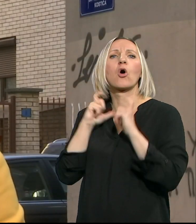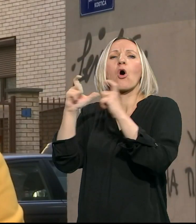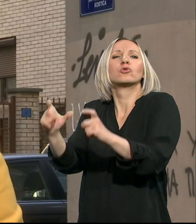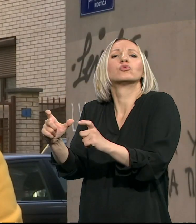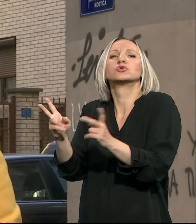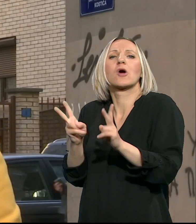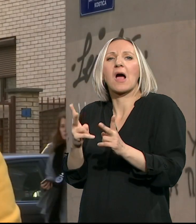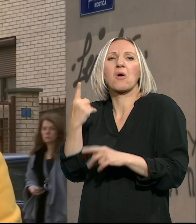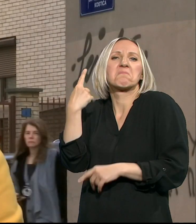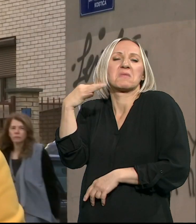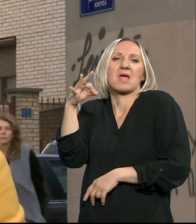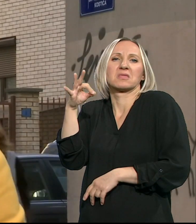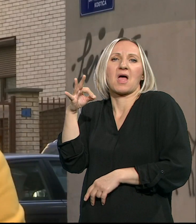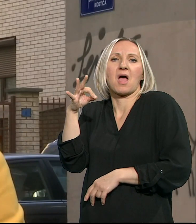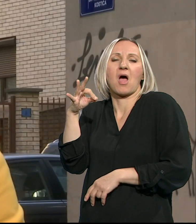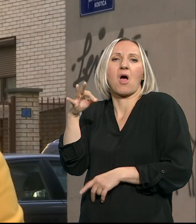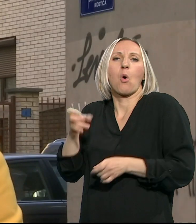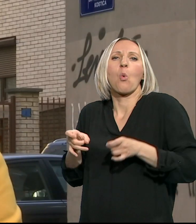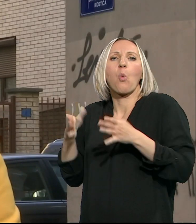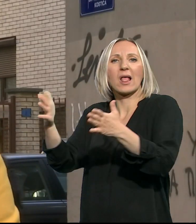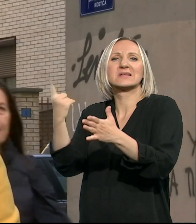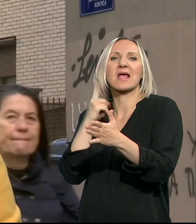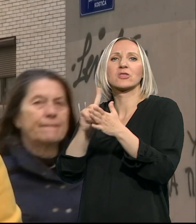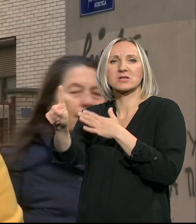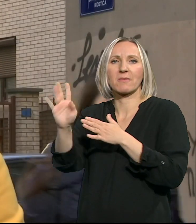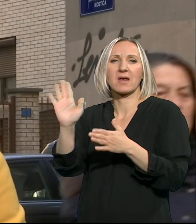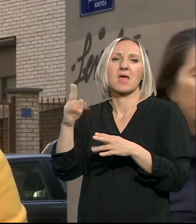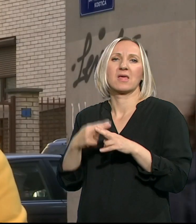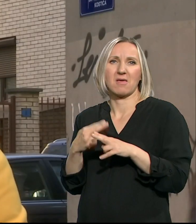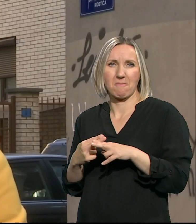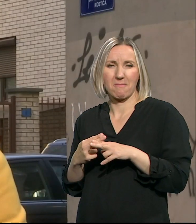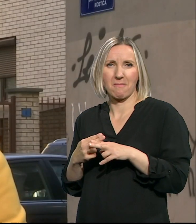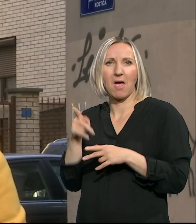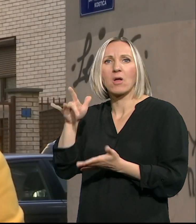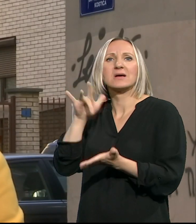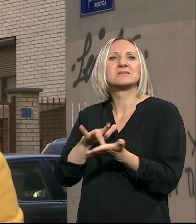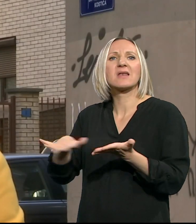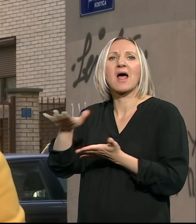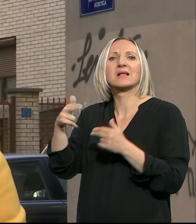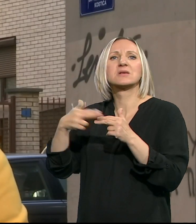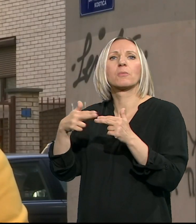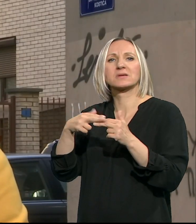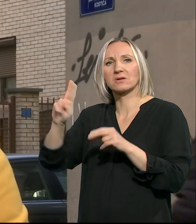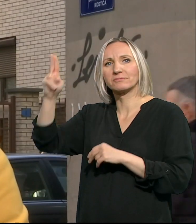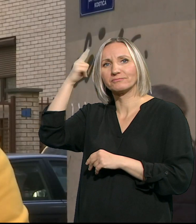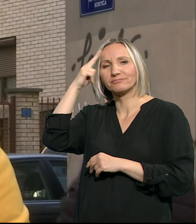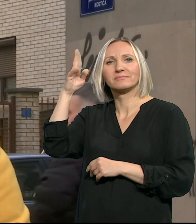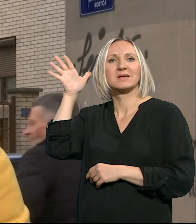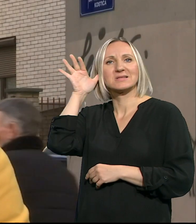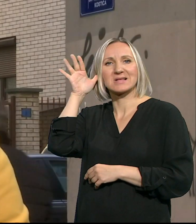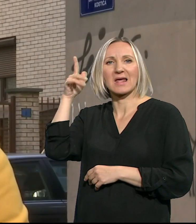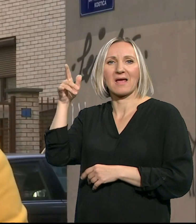Kostiću odužio samo jednom jednosmernom ulicom koja nosi njegovo ime. Ona se nalazi u neposrednoj blizini mnogo